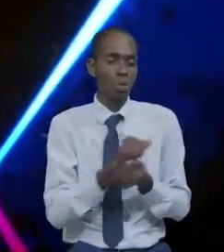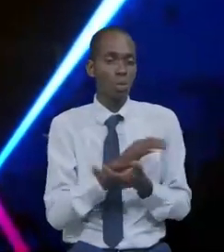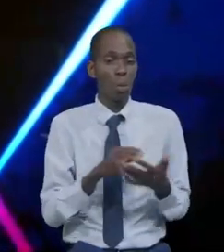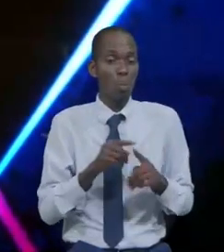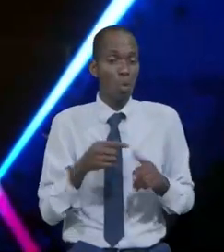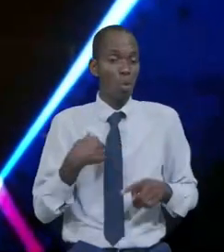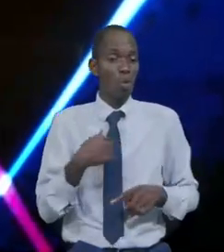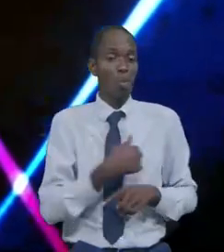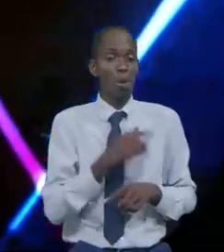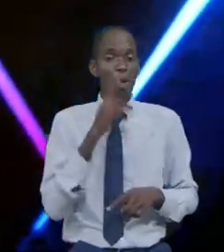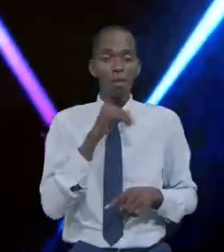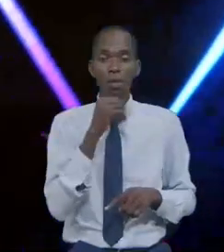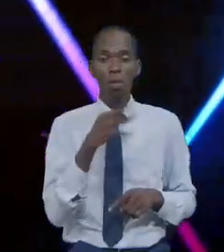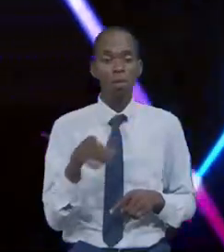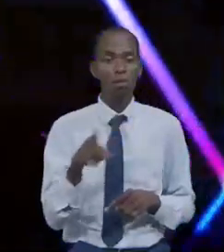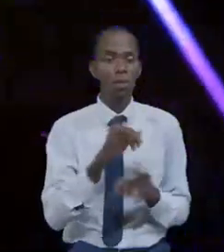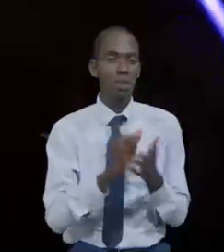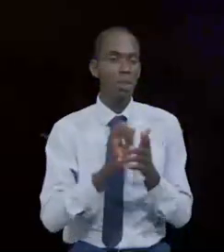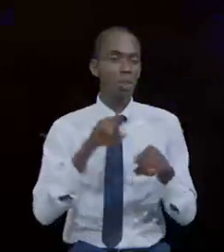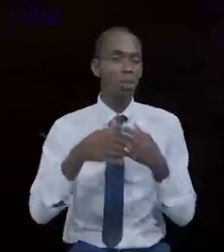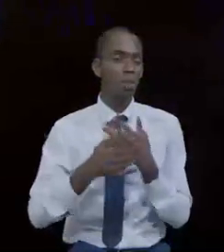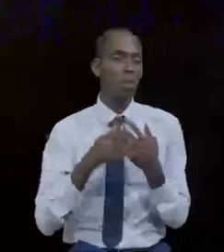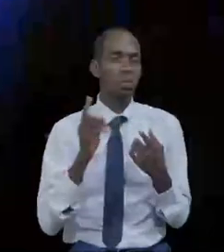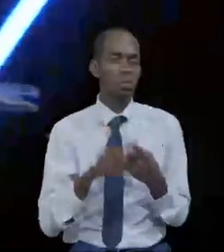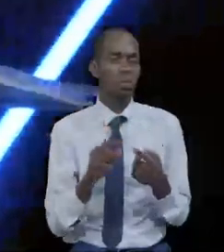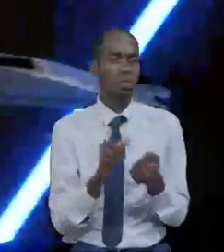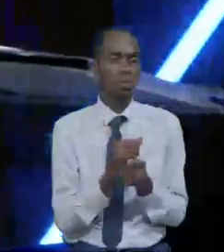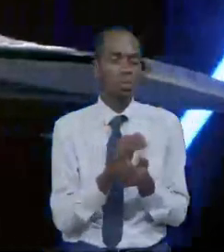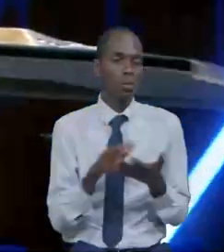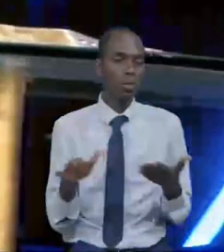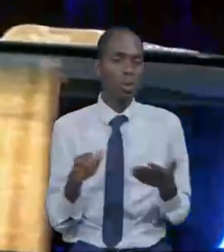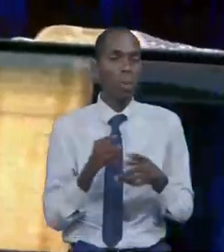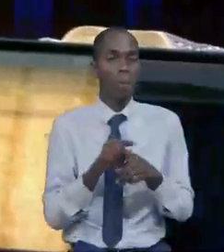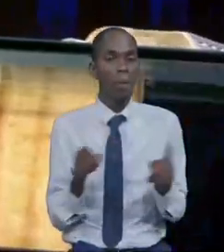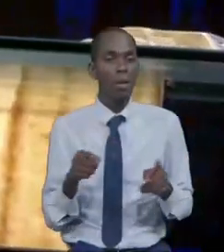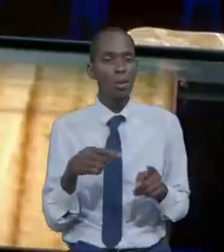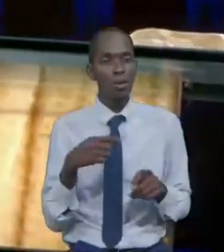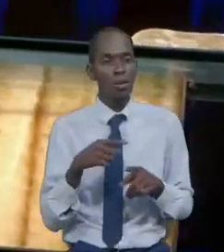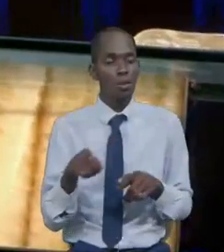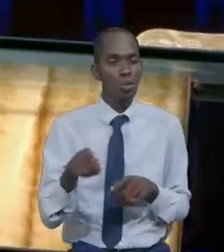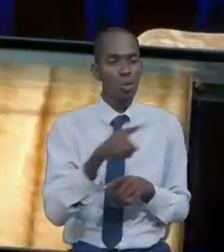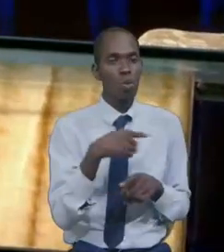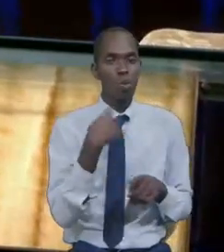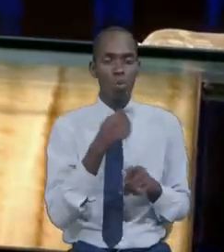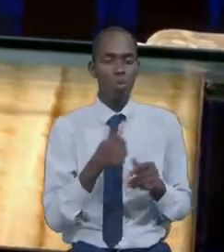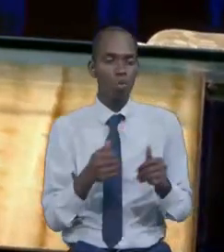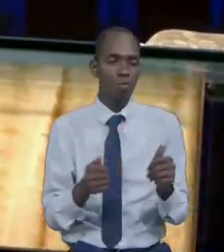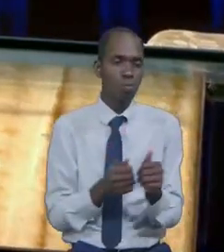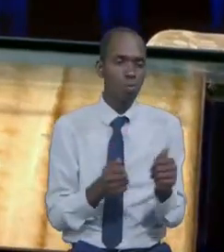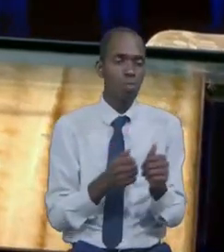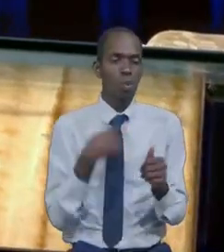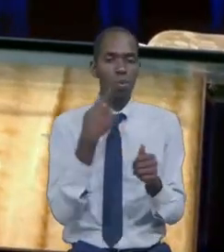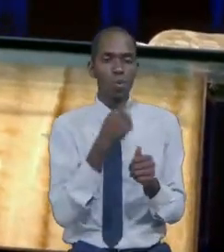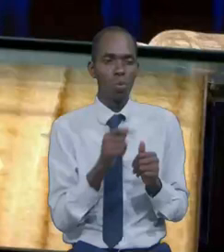ceux qui se retirent pour se perdre. Mais de ceux qui poursuivent, de ceux qui persévèrent, de ceux